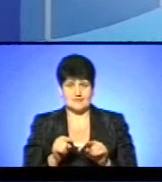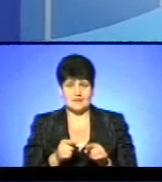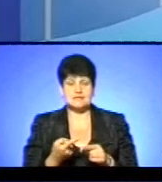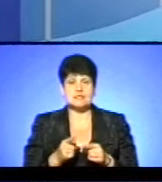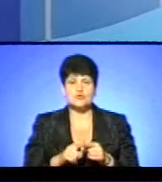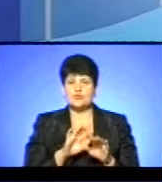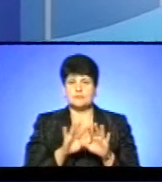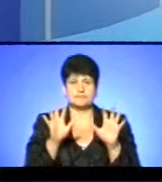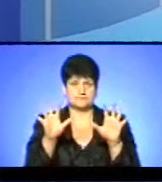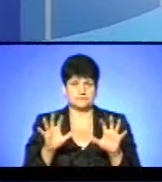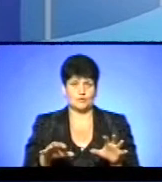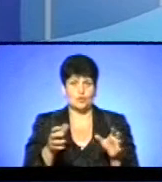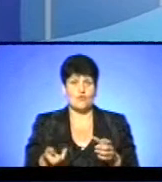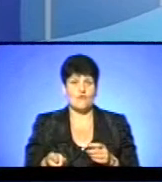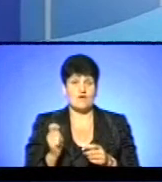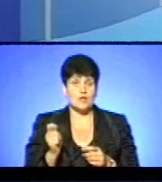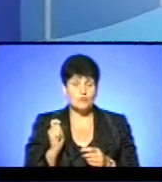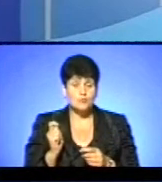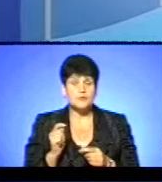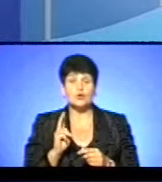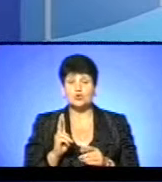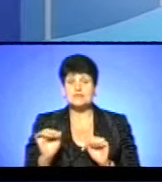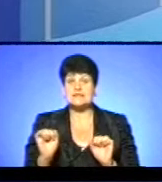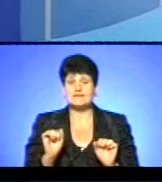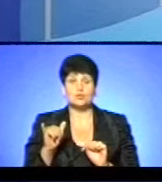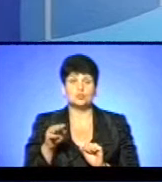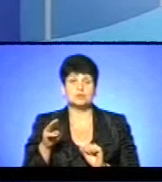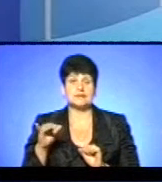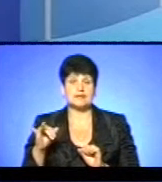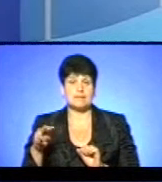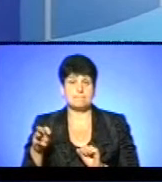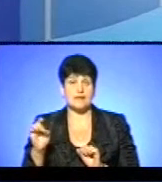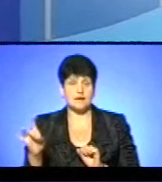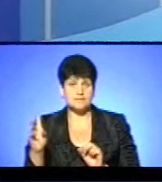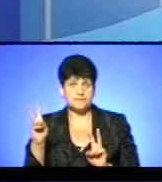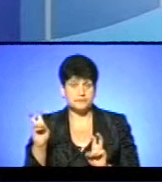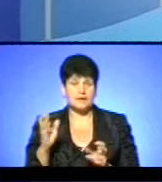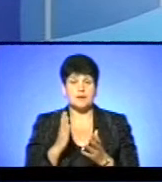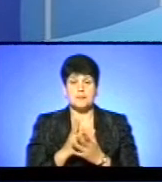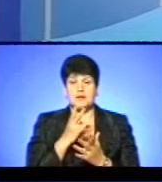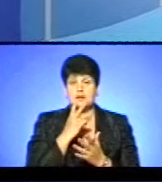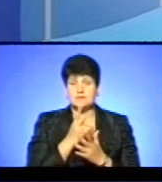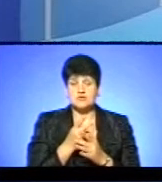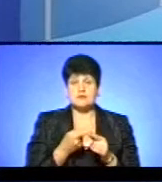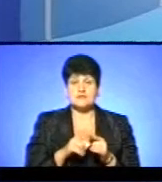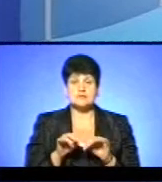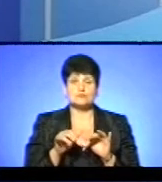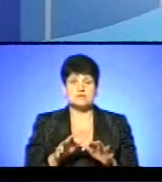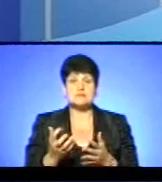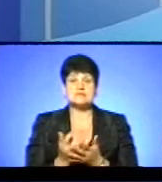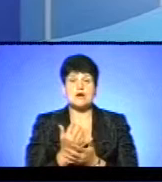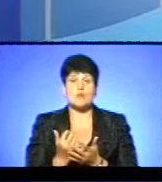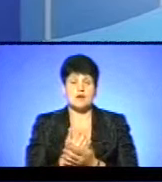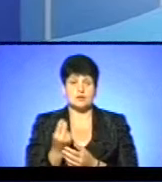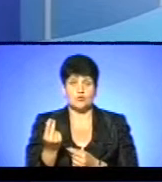браконьєрства. Тобто хтось, можливо, навіть із керівництва ОТМР, можливо, має бачення в такий спосіб заробляти гроші, і